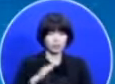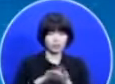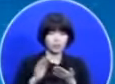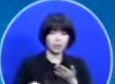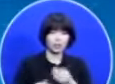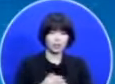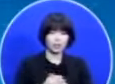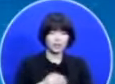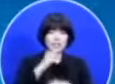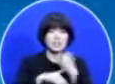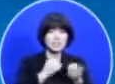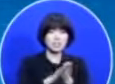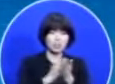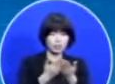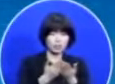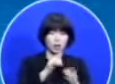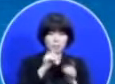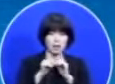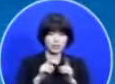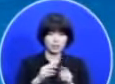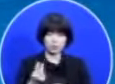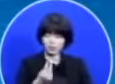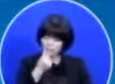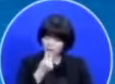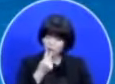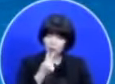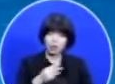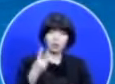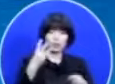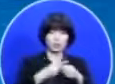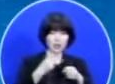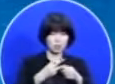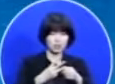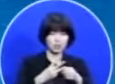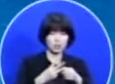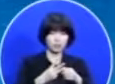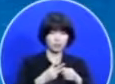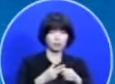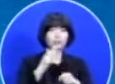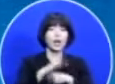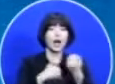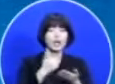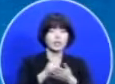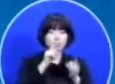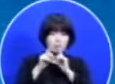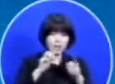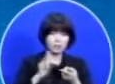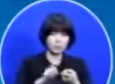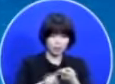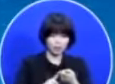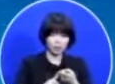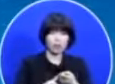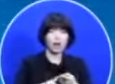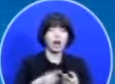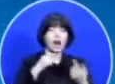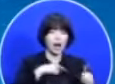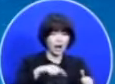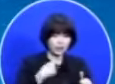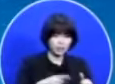성경 말씀이 생명 이에요 그리고 세번째 하나님의 말씀대로 그렇게 가르치고